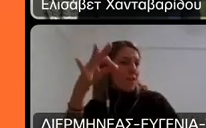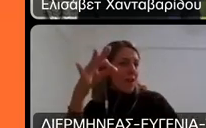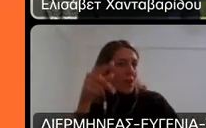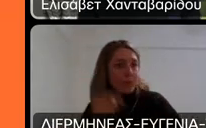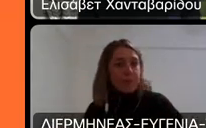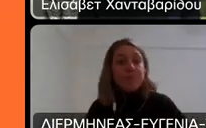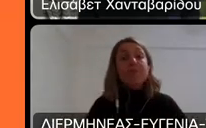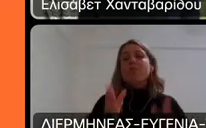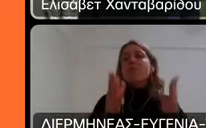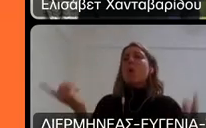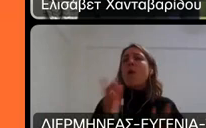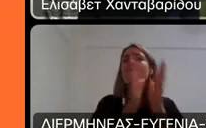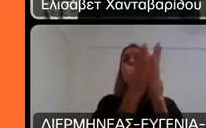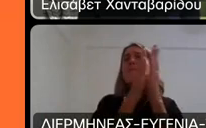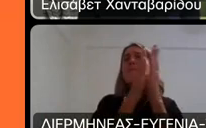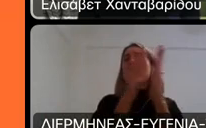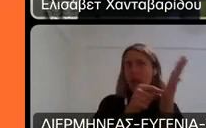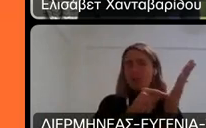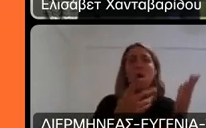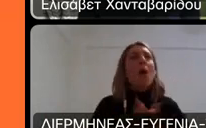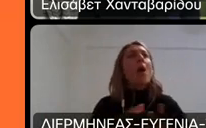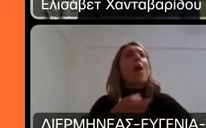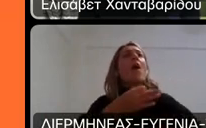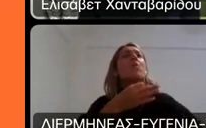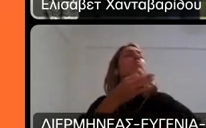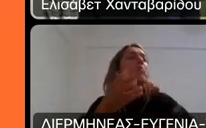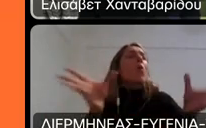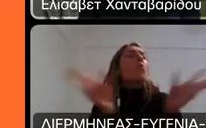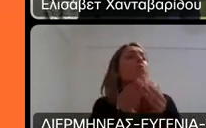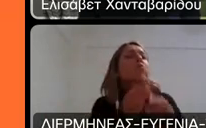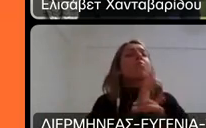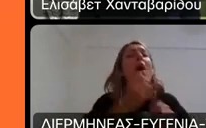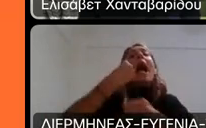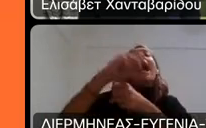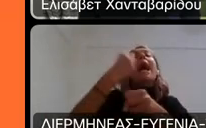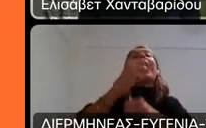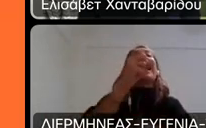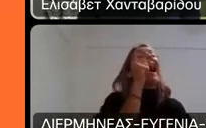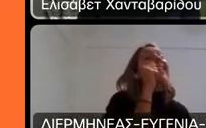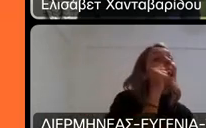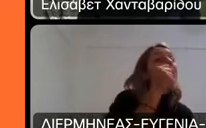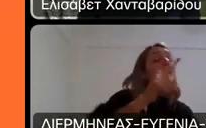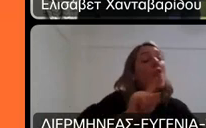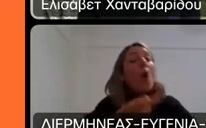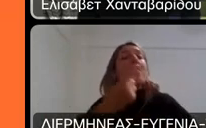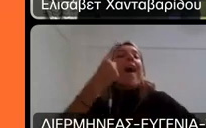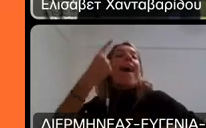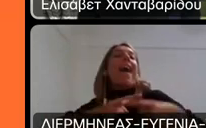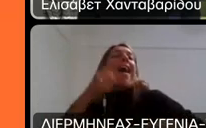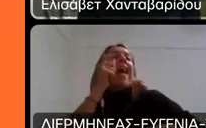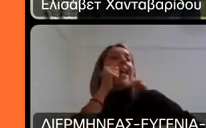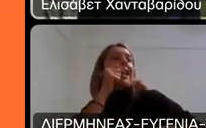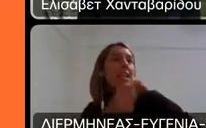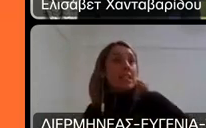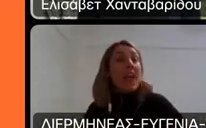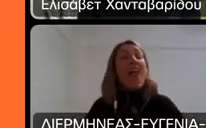στα βιβλία που μιλάνε γενικά για γλύπτες, για παράδειγμα, τον όρο γλύπτες, Έλληνες. Και το θηλυκό ουσιαστικό